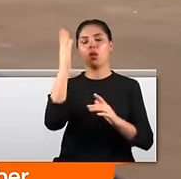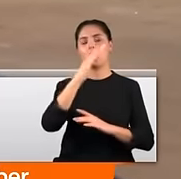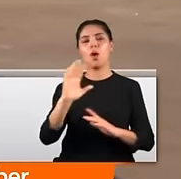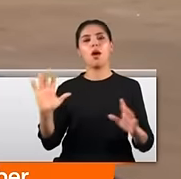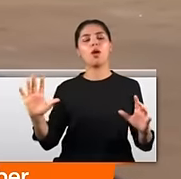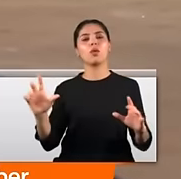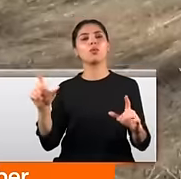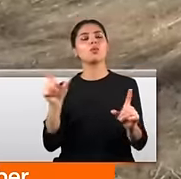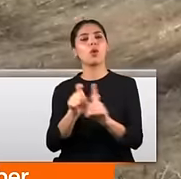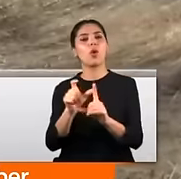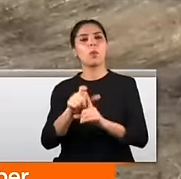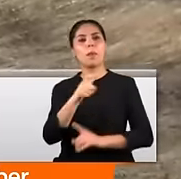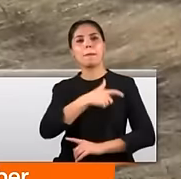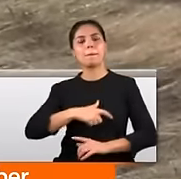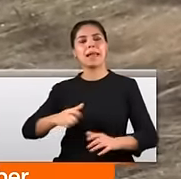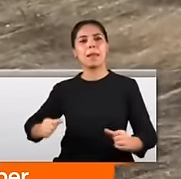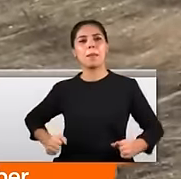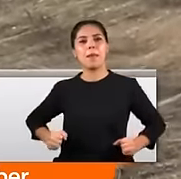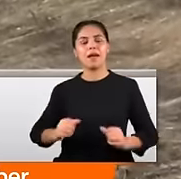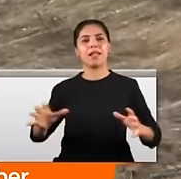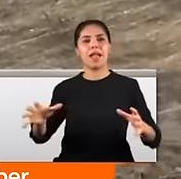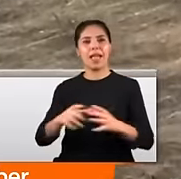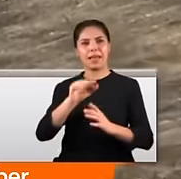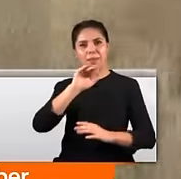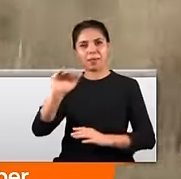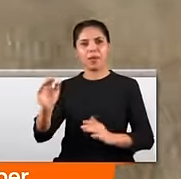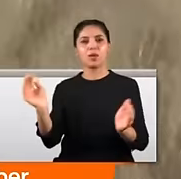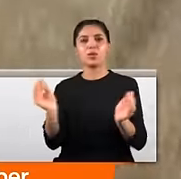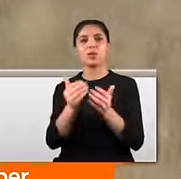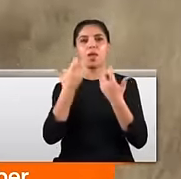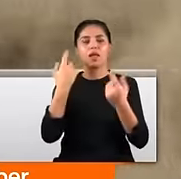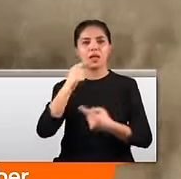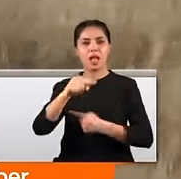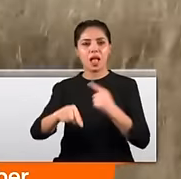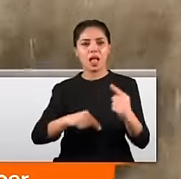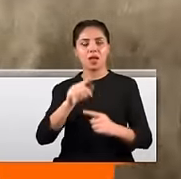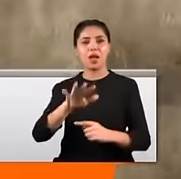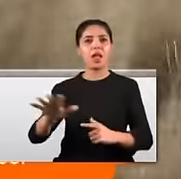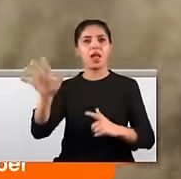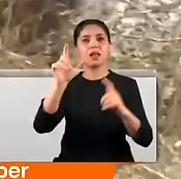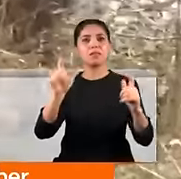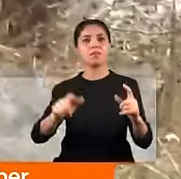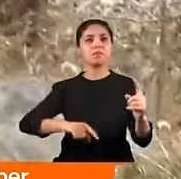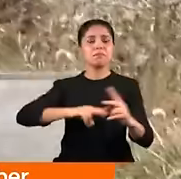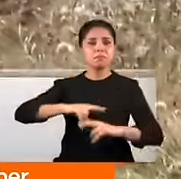ile Haydi ekiplerine haber verildi. Yavru aslanı bulmak için bakılmadık yer kalmadı. Her yer didik didik